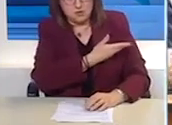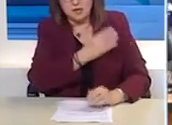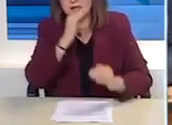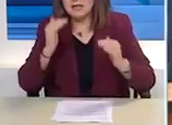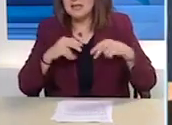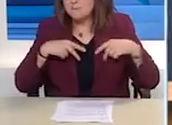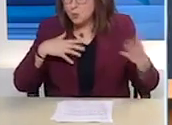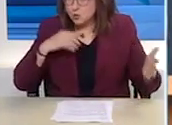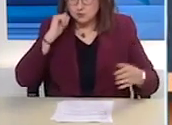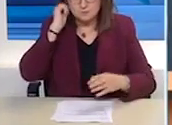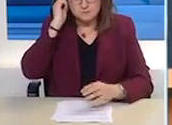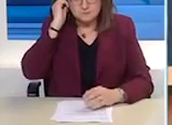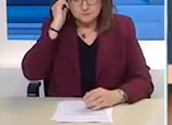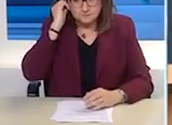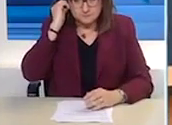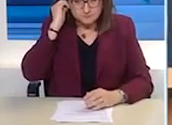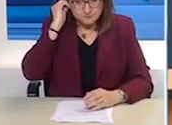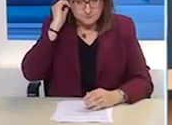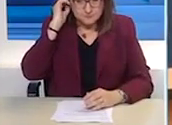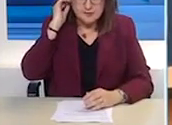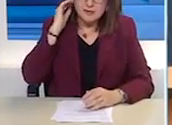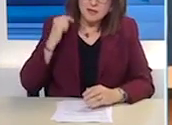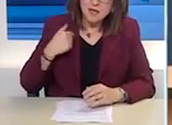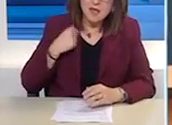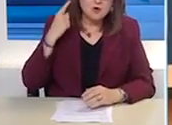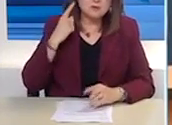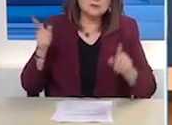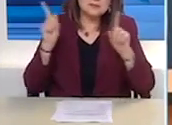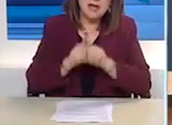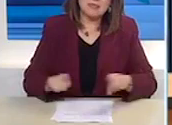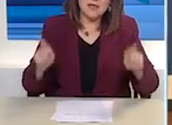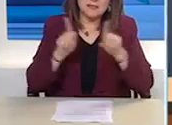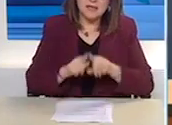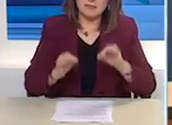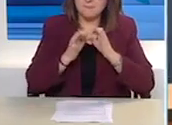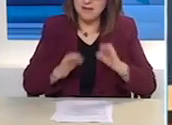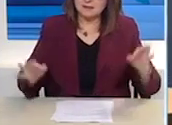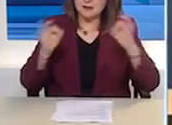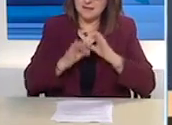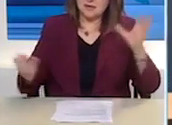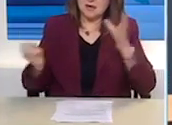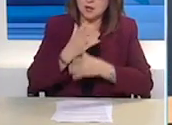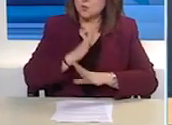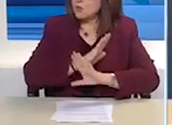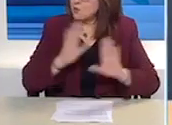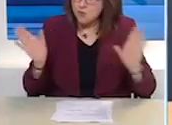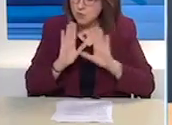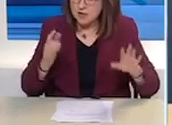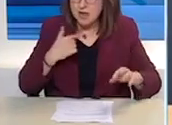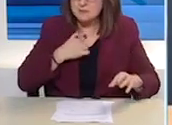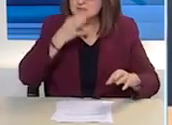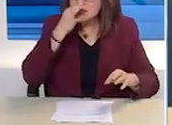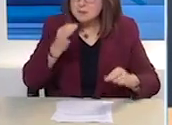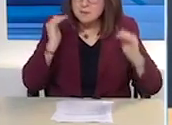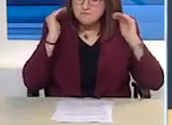αυτό για τα καινούργια μέτρα, τα καινούργια μέτρα. Η πρόθεση είναι αυστηρά να εφαρμόσουμε τα μέτρα που υπάρχουν. Αν παραμείνουμε συνεπείς στο